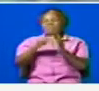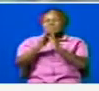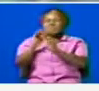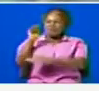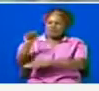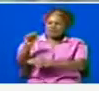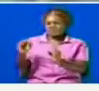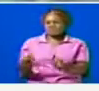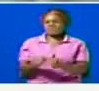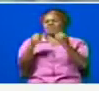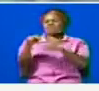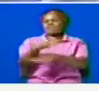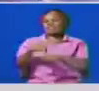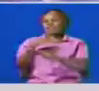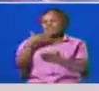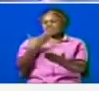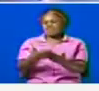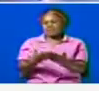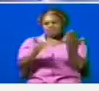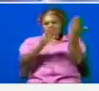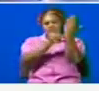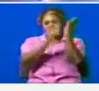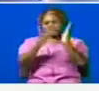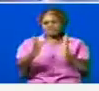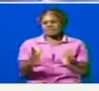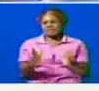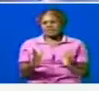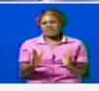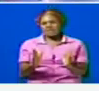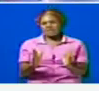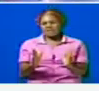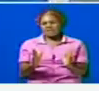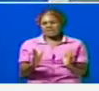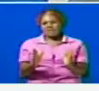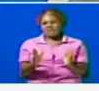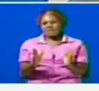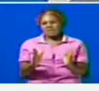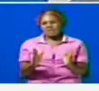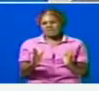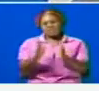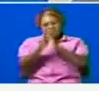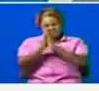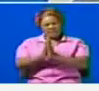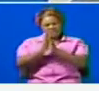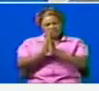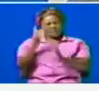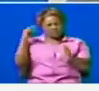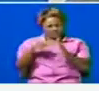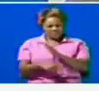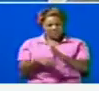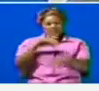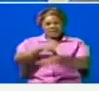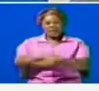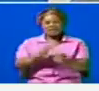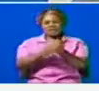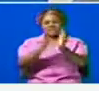Naomba mtuokoe. Naam. Asante sana Daktari Alutalala Muhwana akisema kuwa itabidi tuombe sana tupate kiongozi